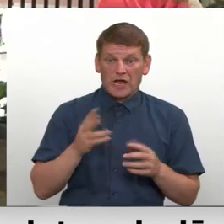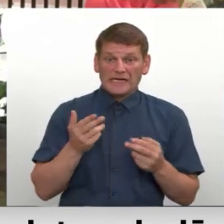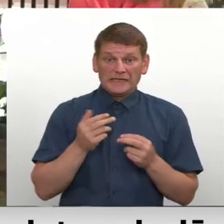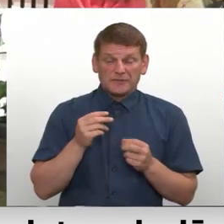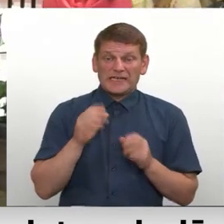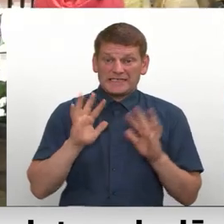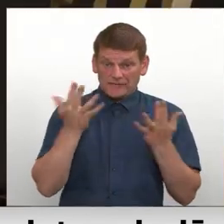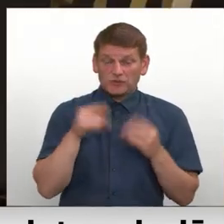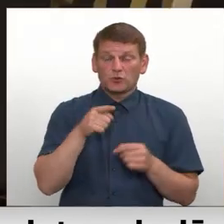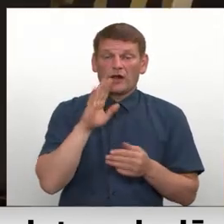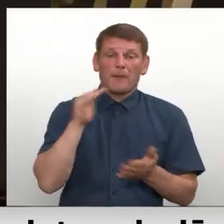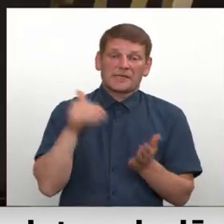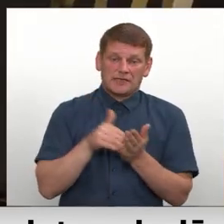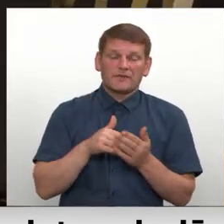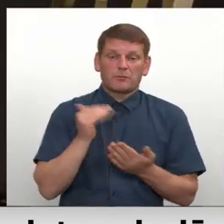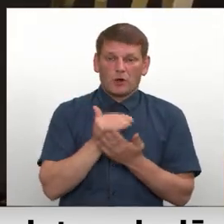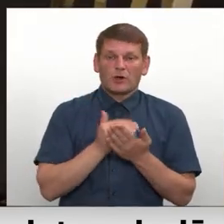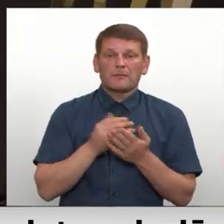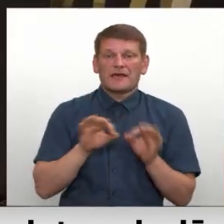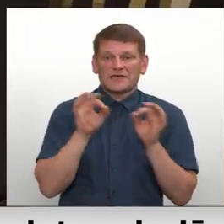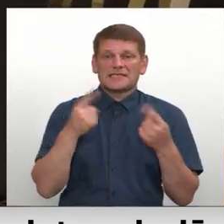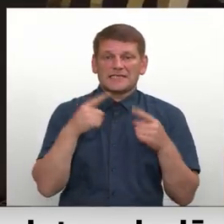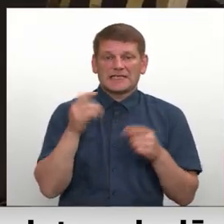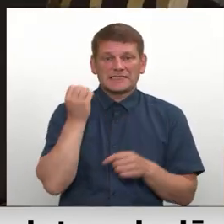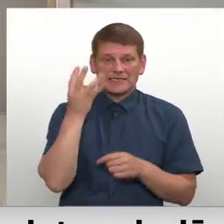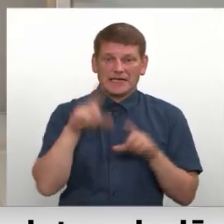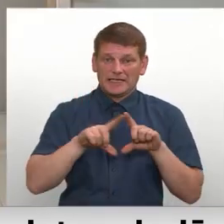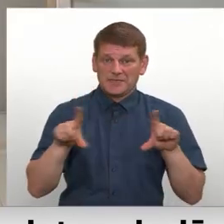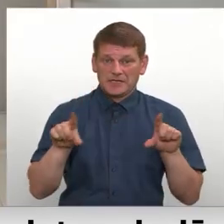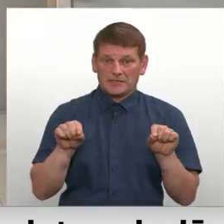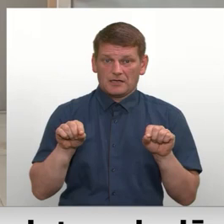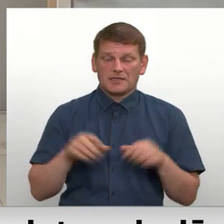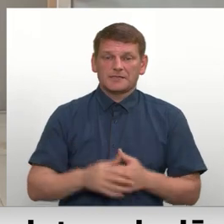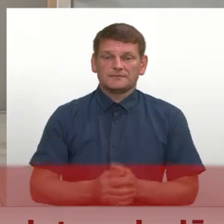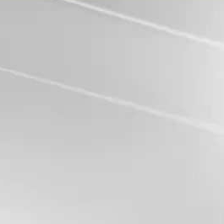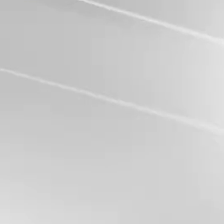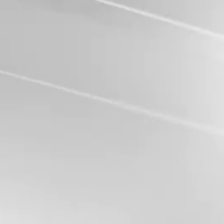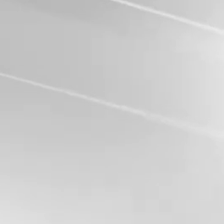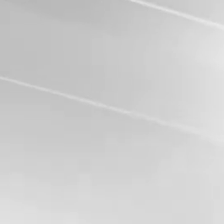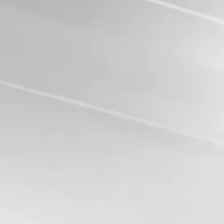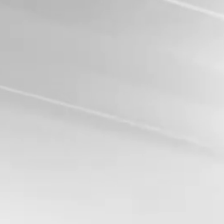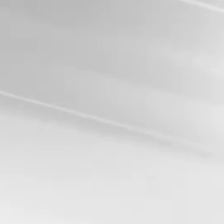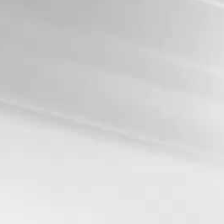pastāvīgu programmu ieviesīs arī citās izglītības iestādēs. Ines Ķester, Dāvids Birulis, TV Kurzeme.